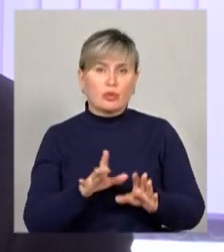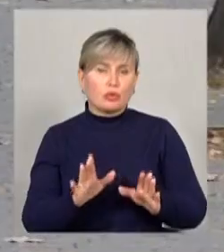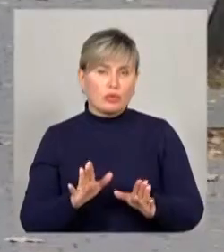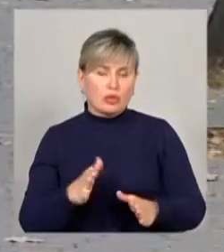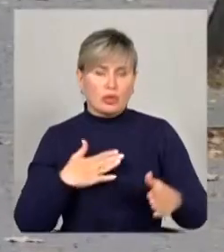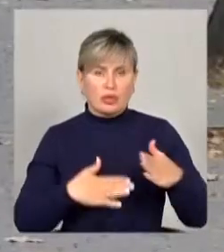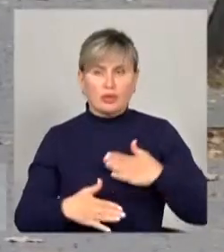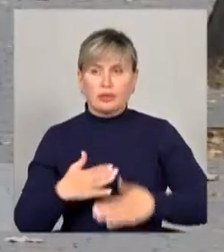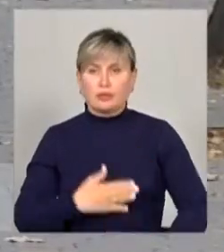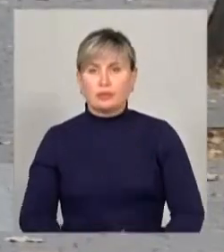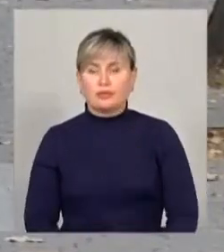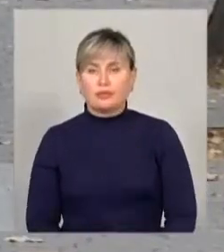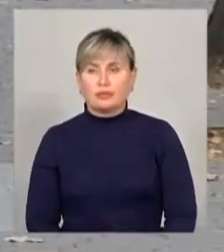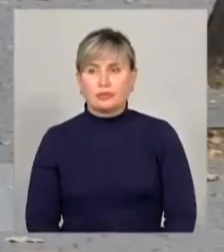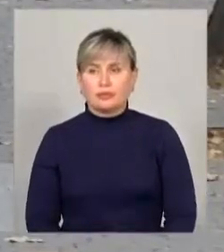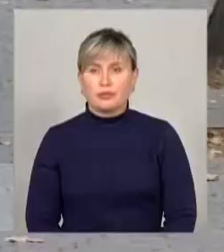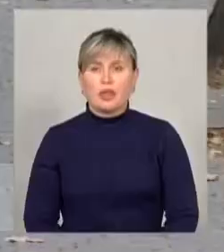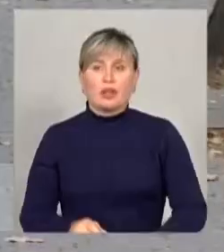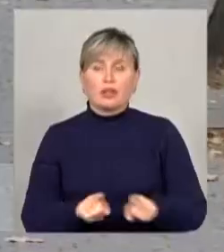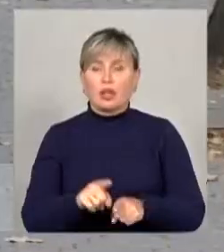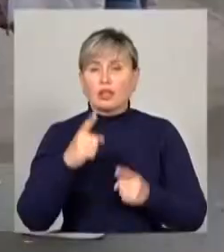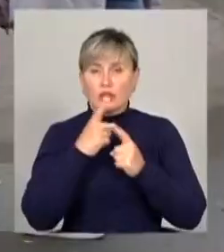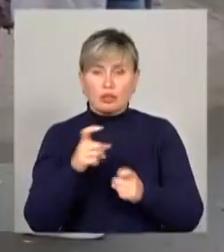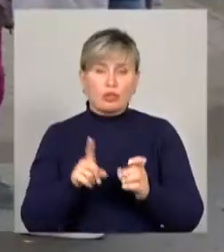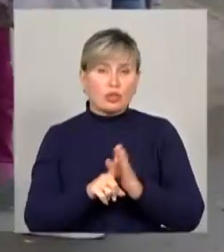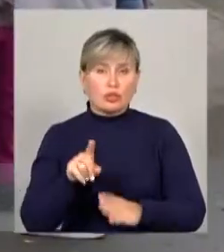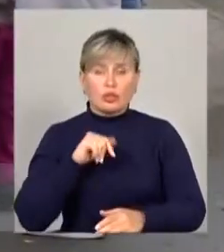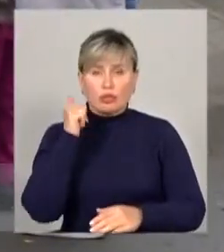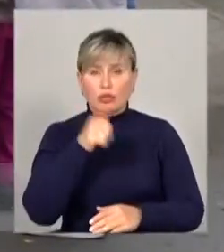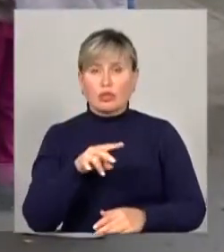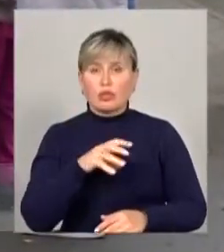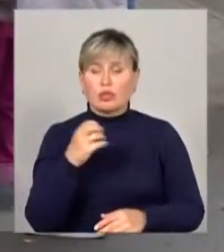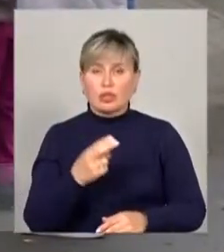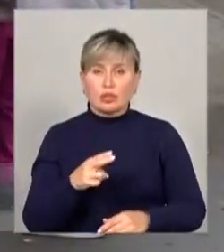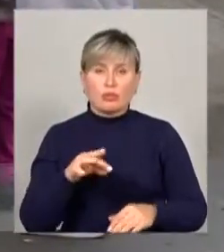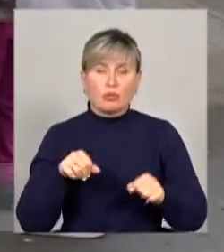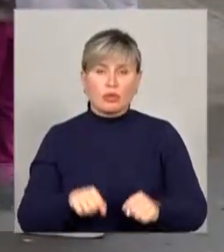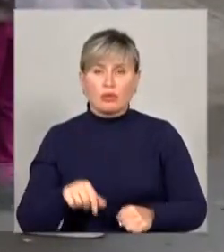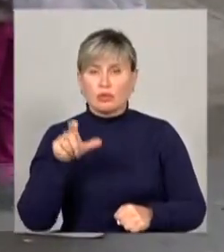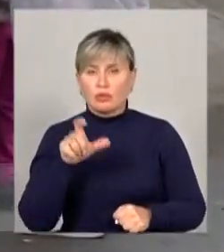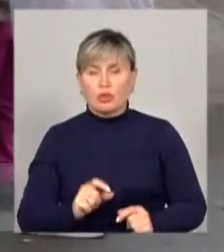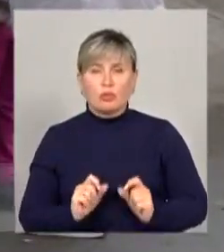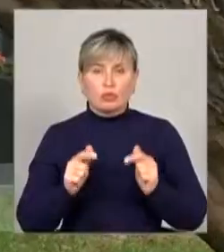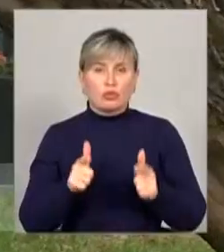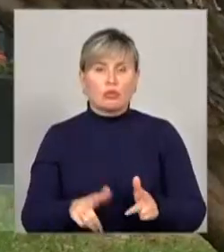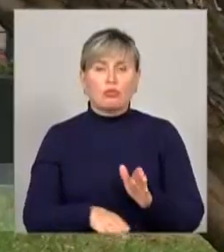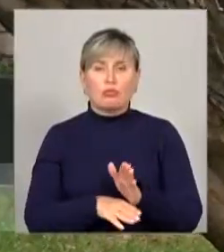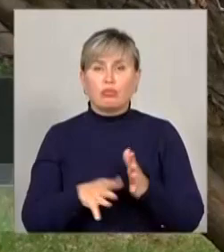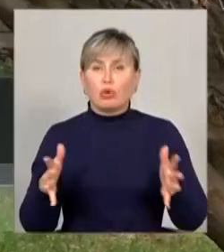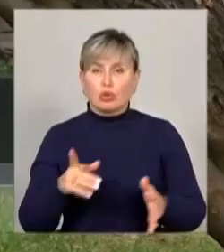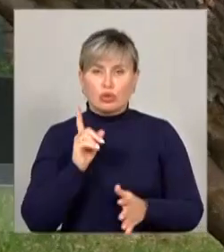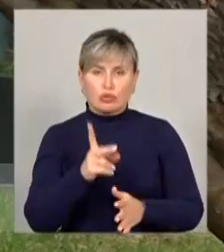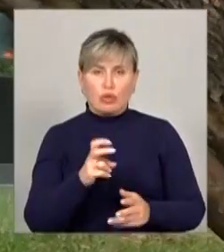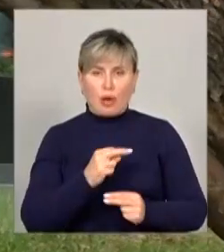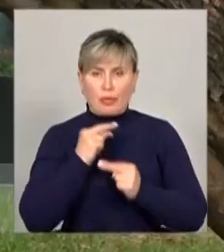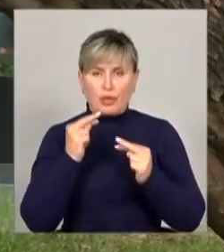приветствуем. Омбудсмен также сообщил, что с начала года в Национальный центр по правам человека поступило больше 1200 обращений. При